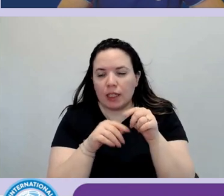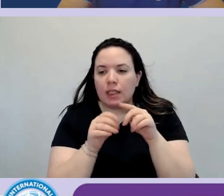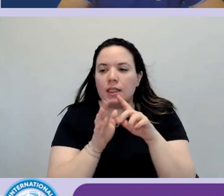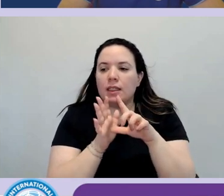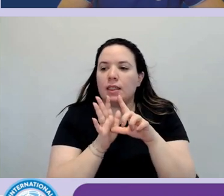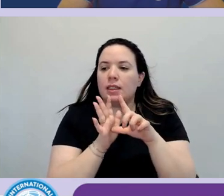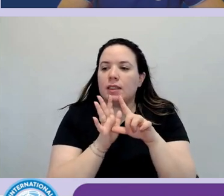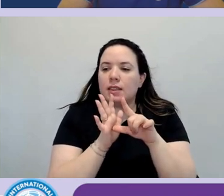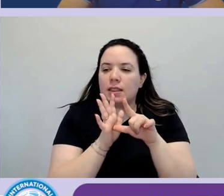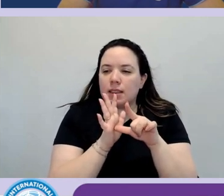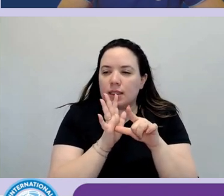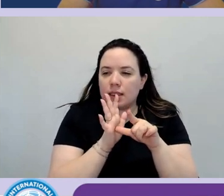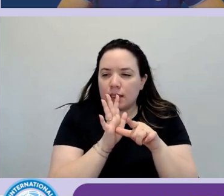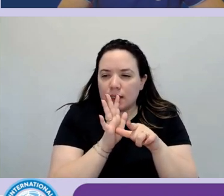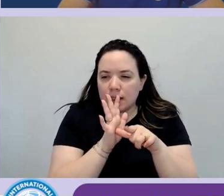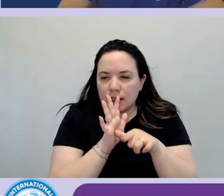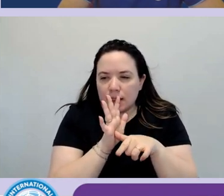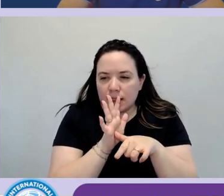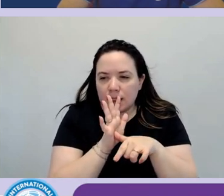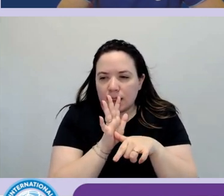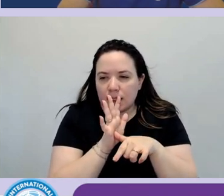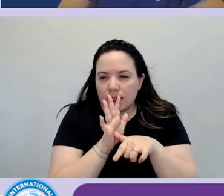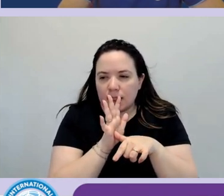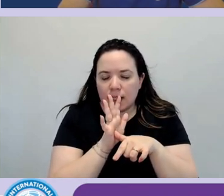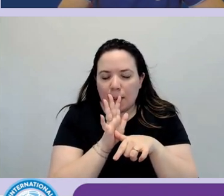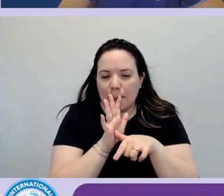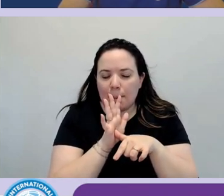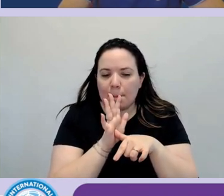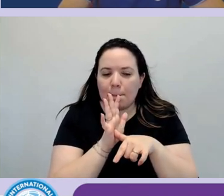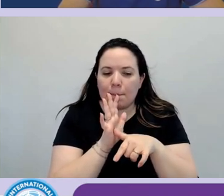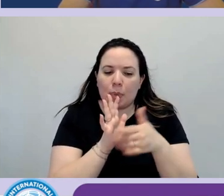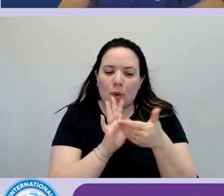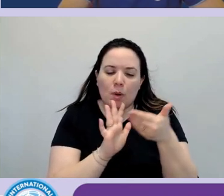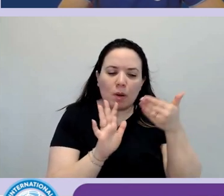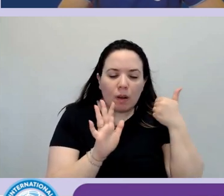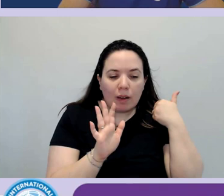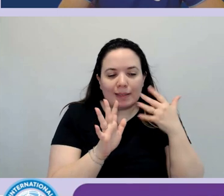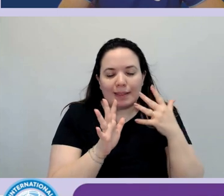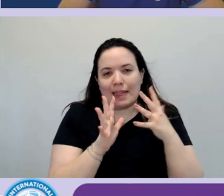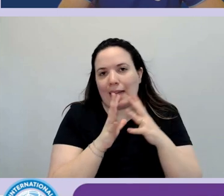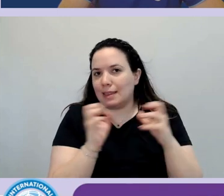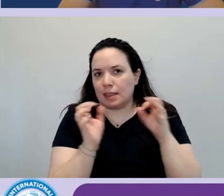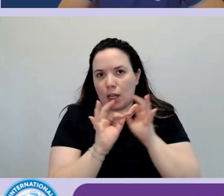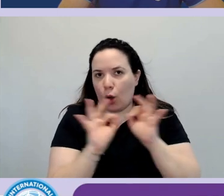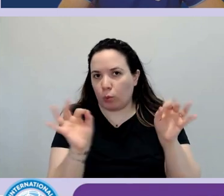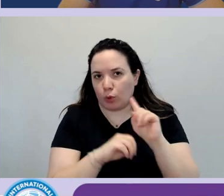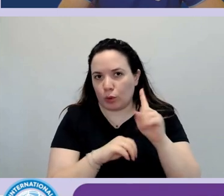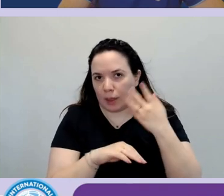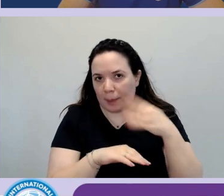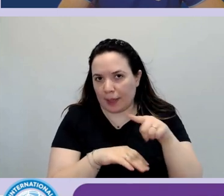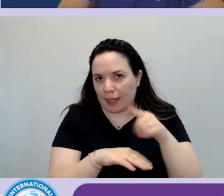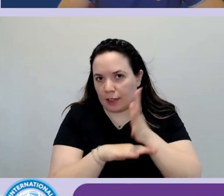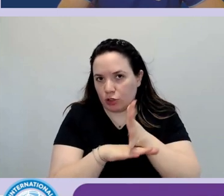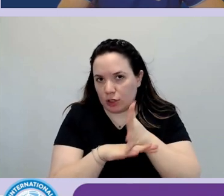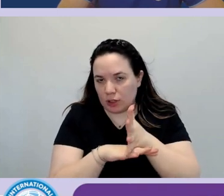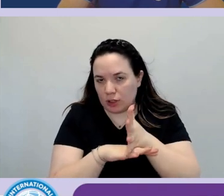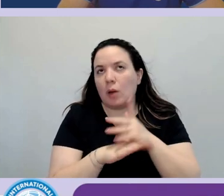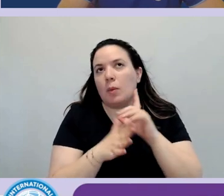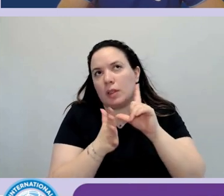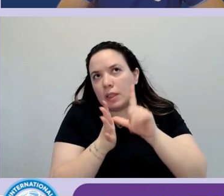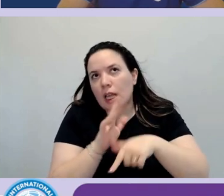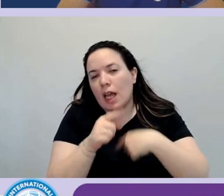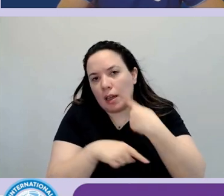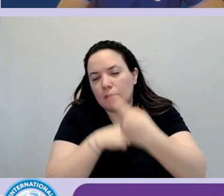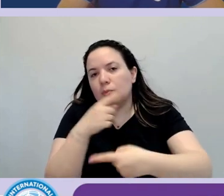chiaramente piattaforme Social non erano preparate l'accessibilità col passar del tempo si stanno adeguando anche